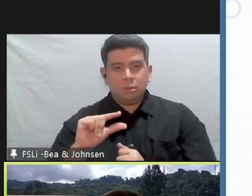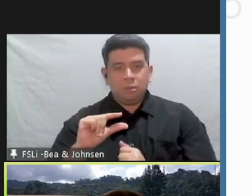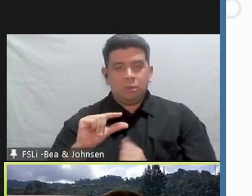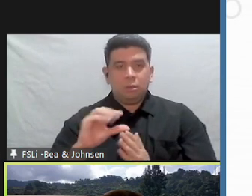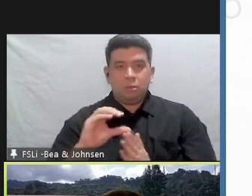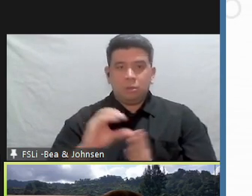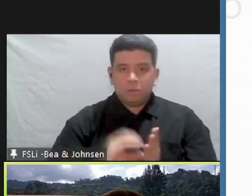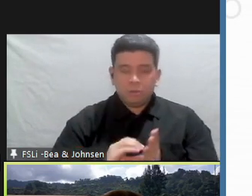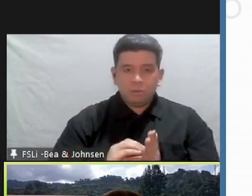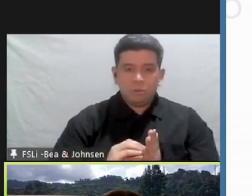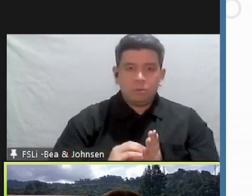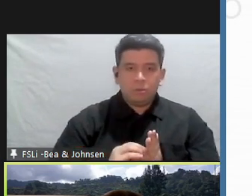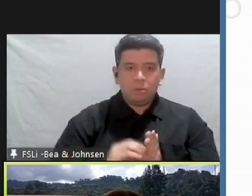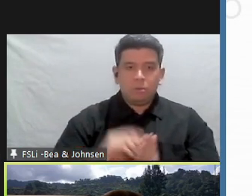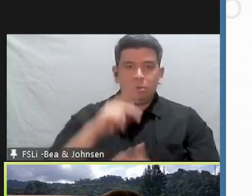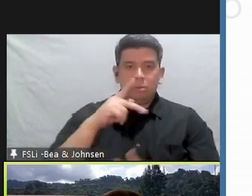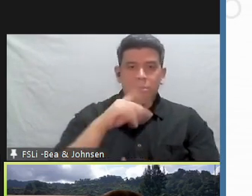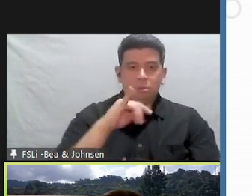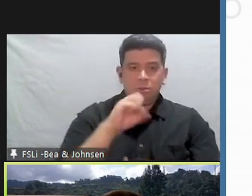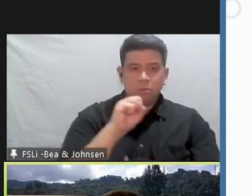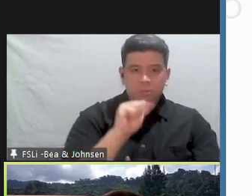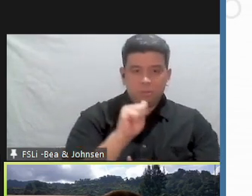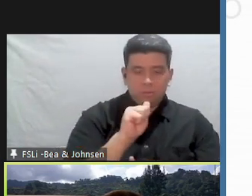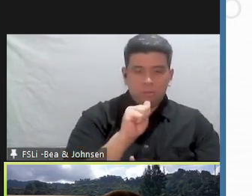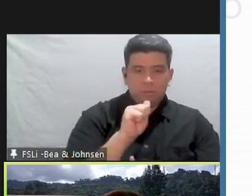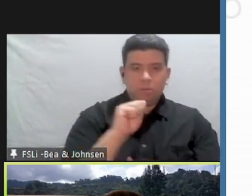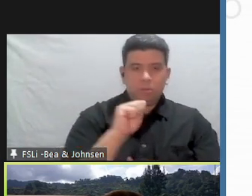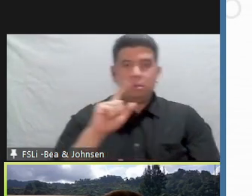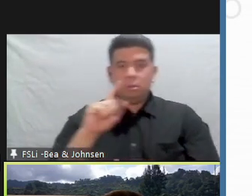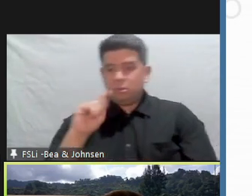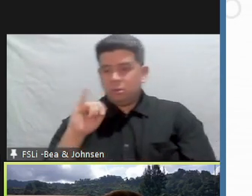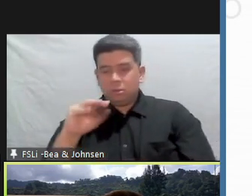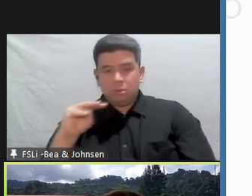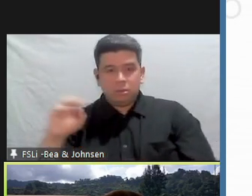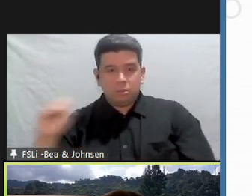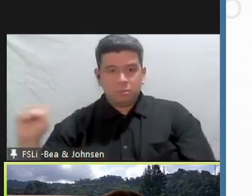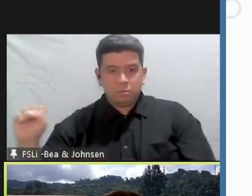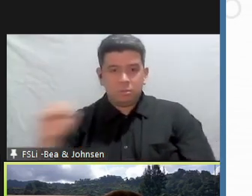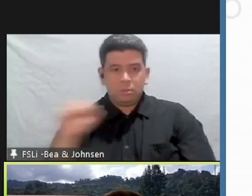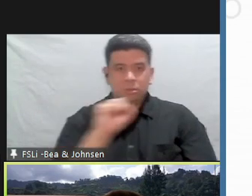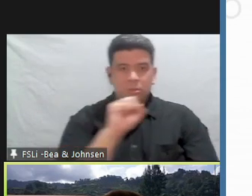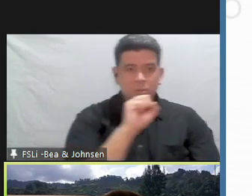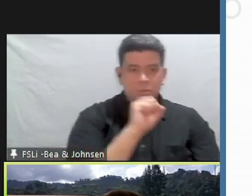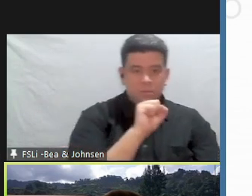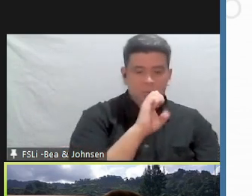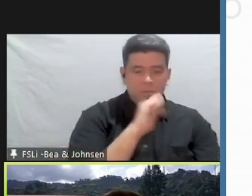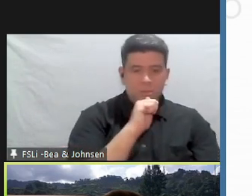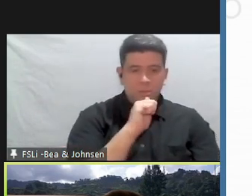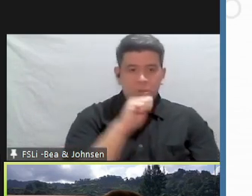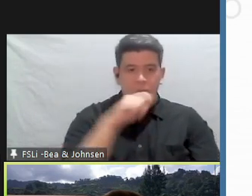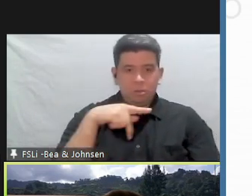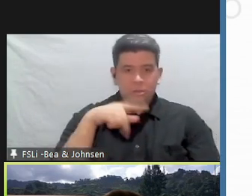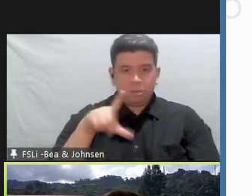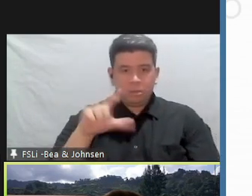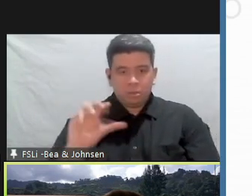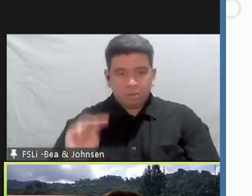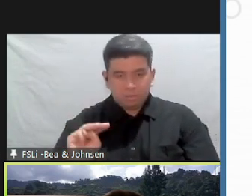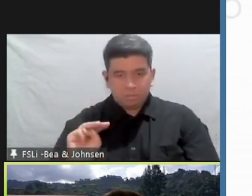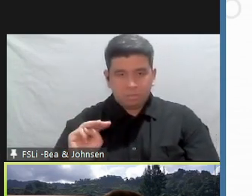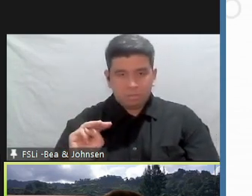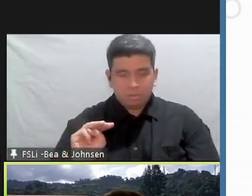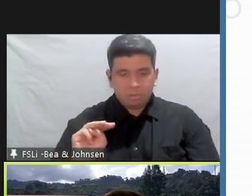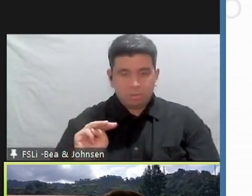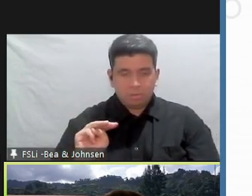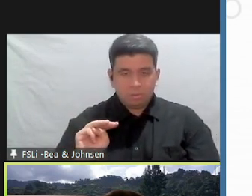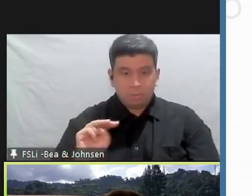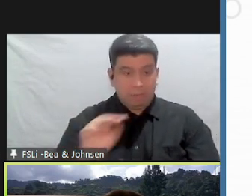kagaya ng PISA, TIMSS, CPLM, ano? Eh, alam natin na ang mga subject, ang mga international test na